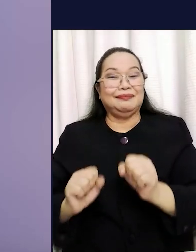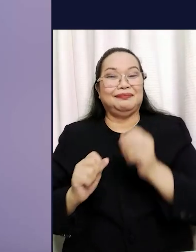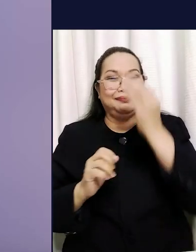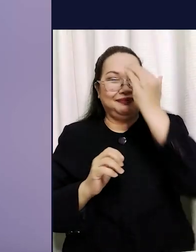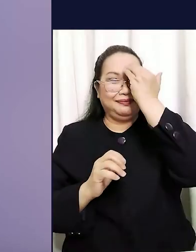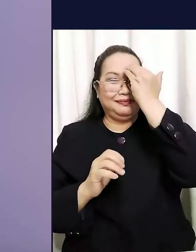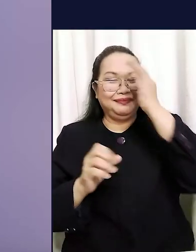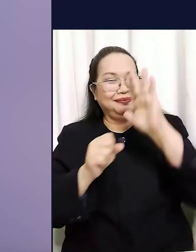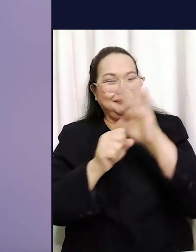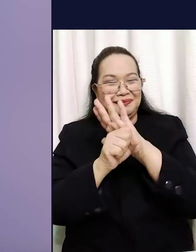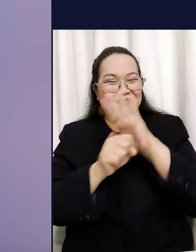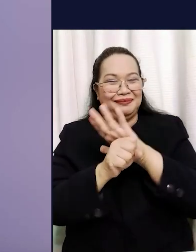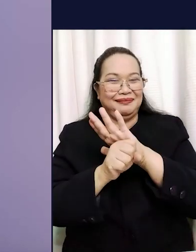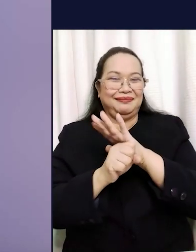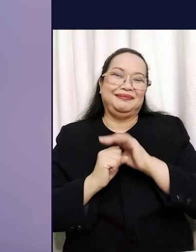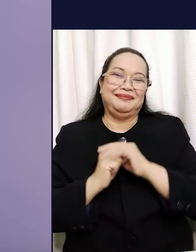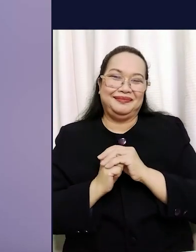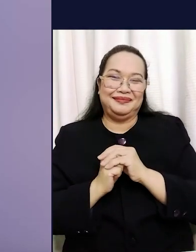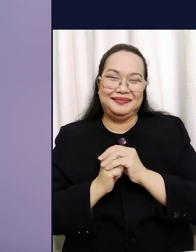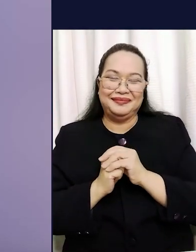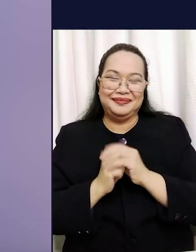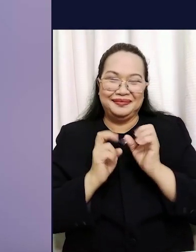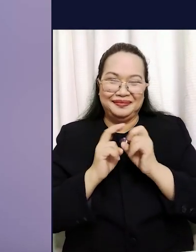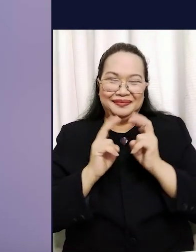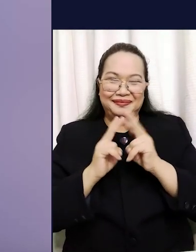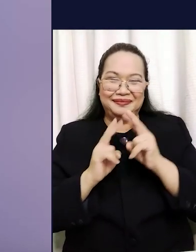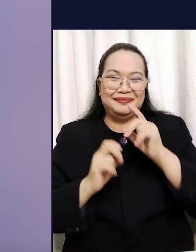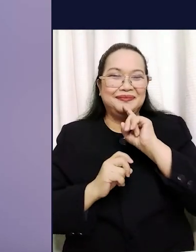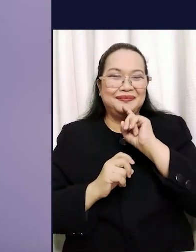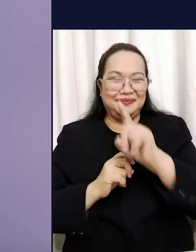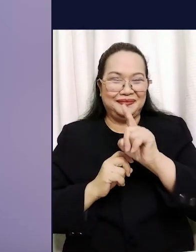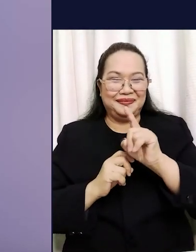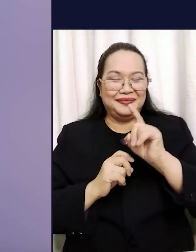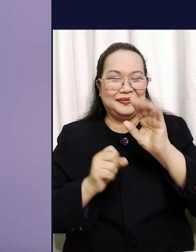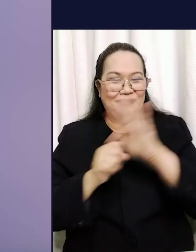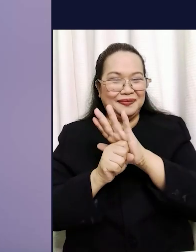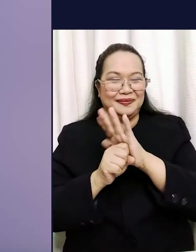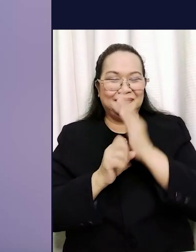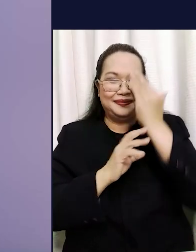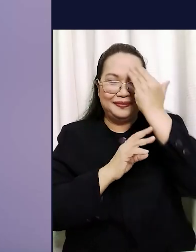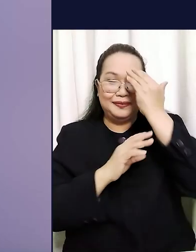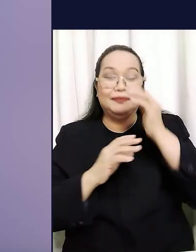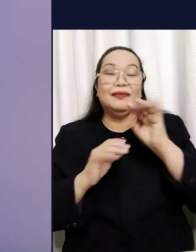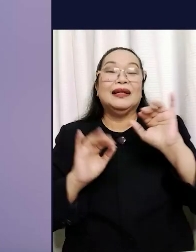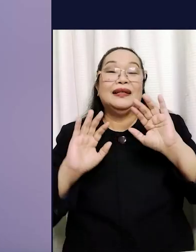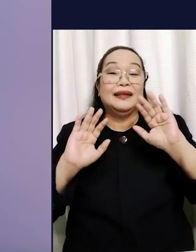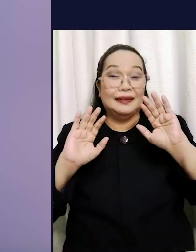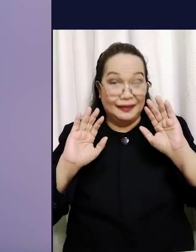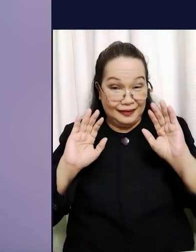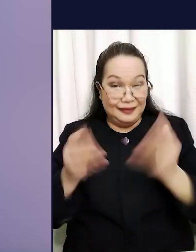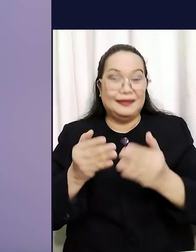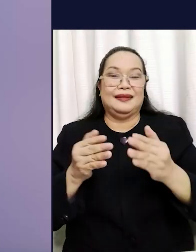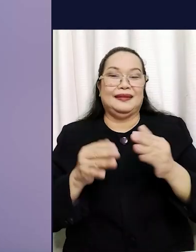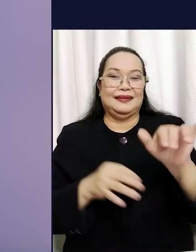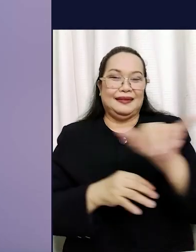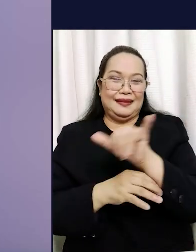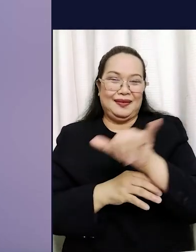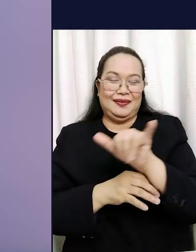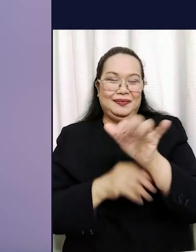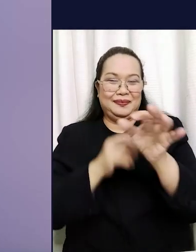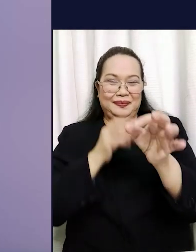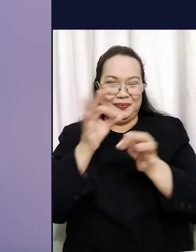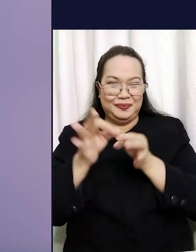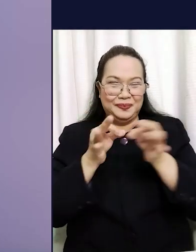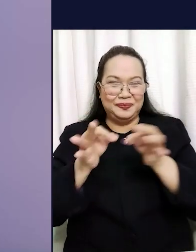verse 12, for now we see in a mirror dimly, but then face to face. Now I know